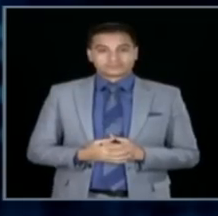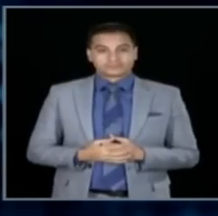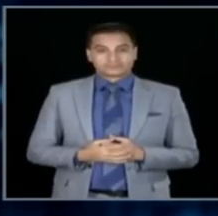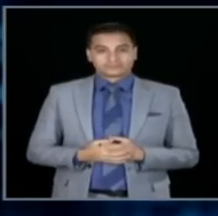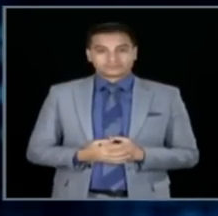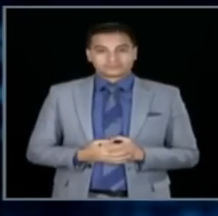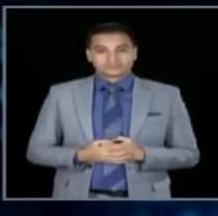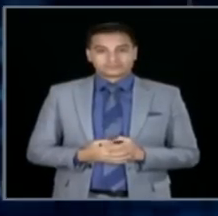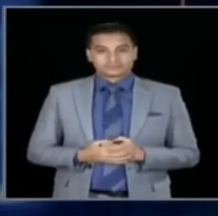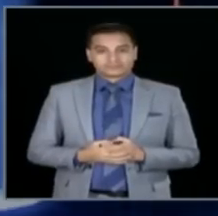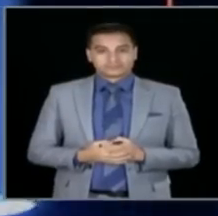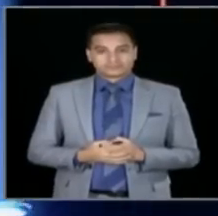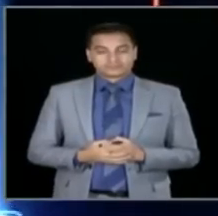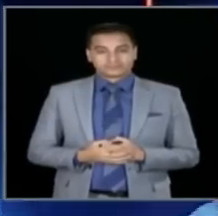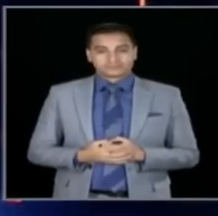المعرفه،